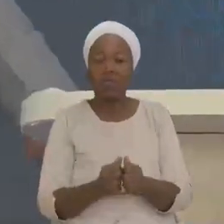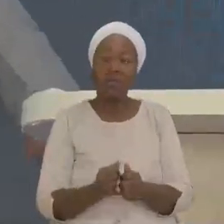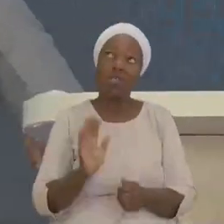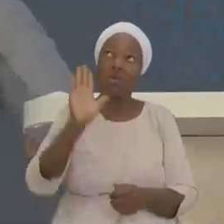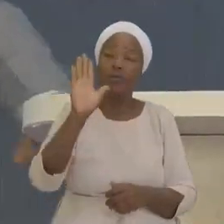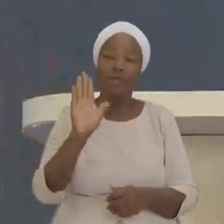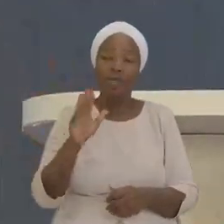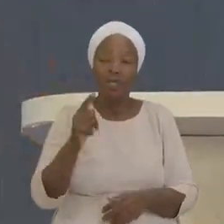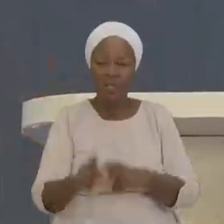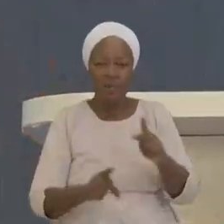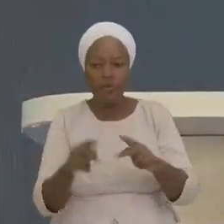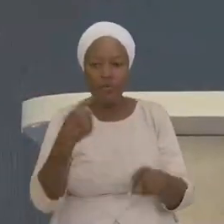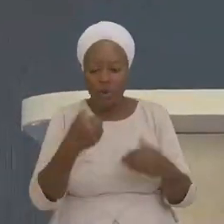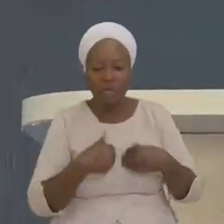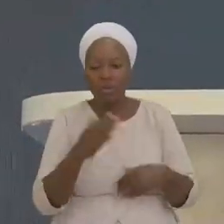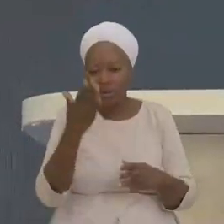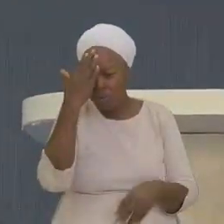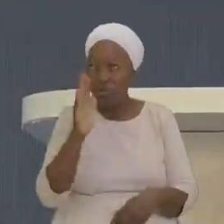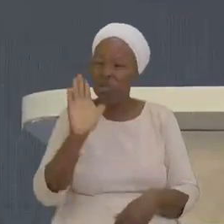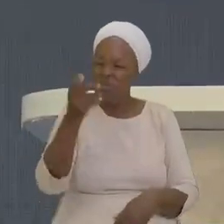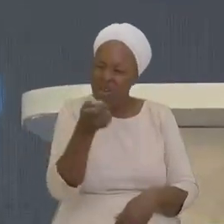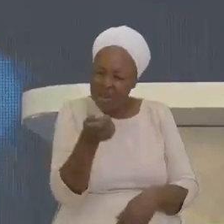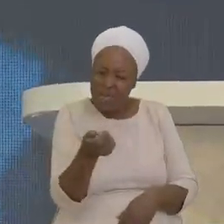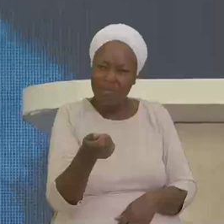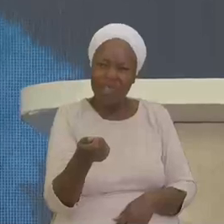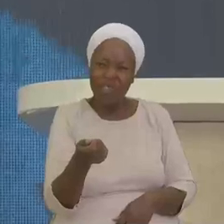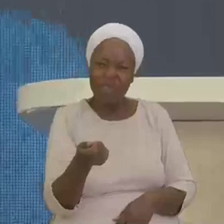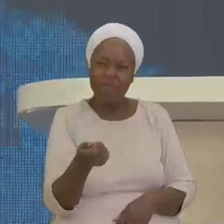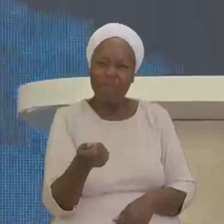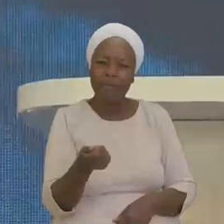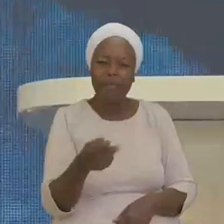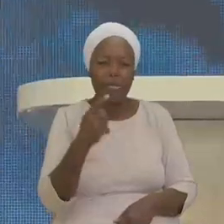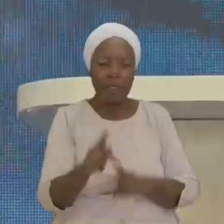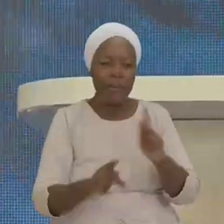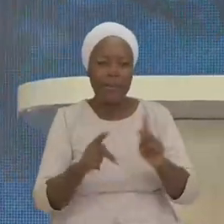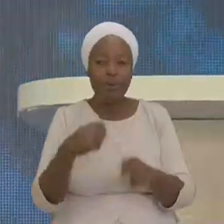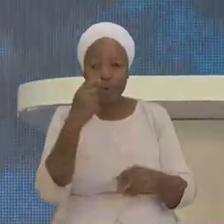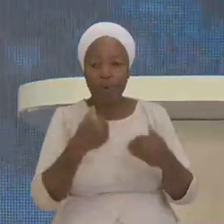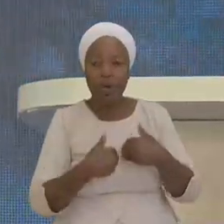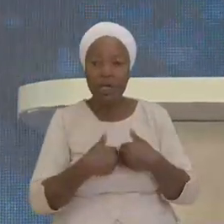Ceux qui avaient de contact avec lui, ceux-là qui l'avaient connu un peu,